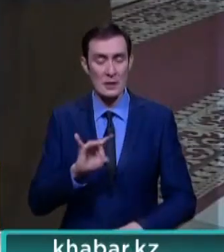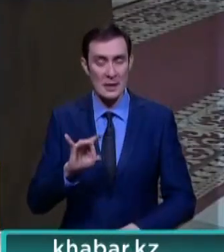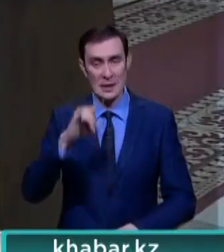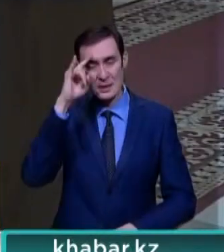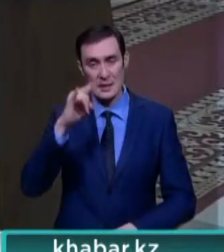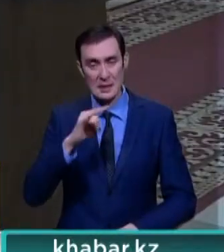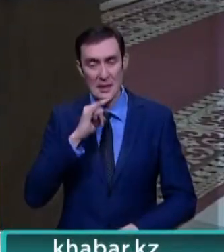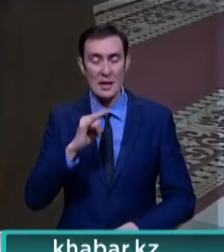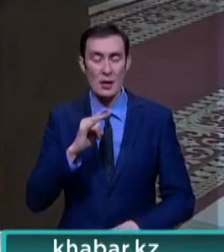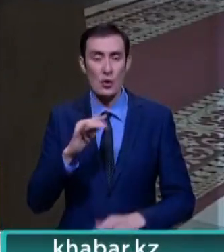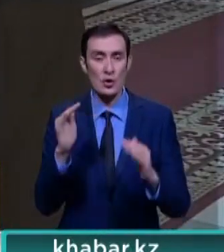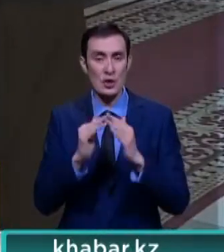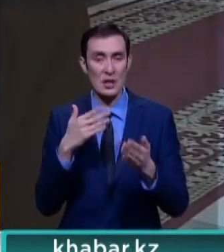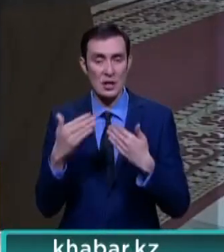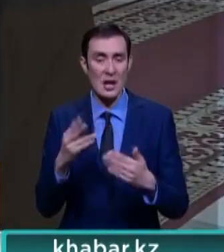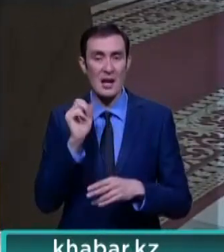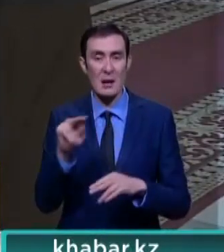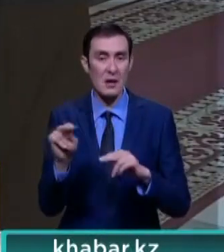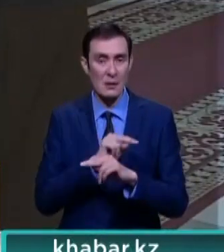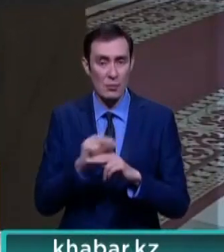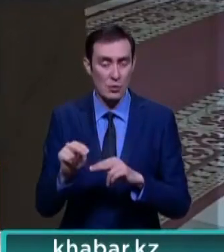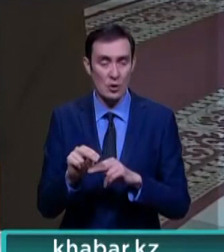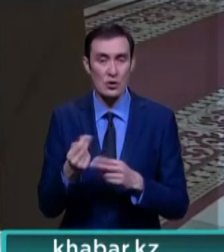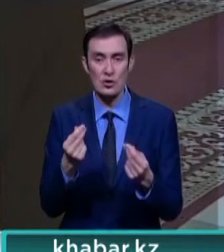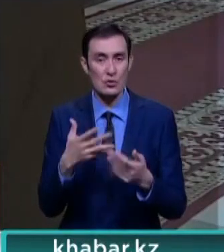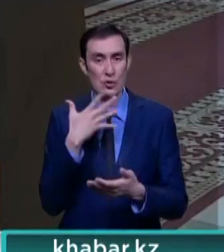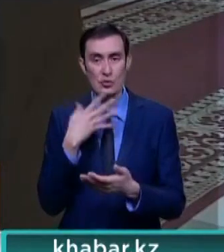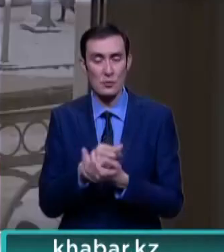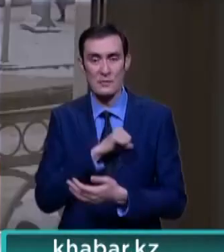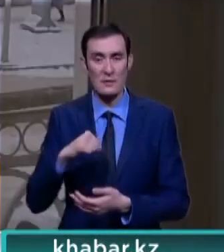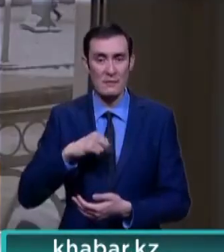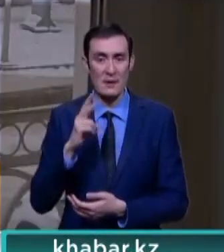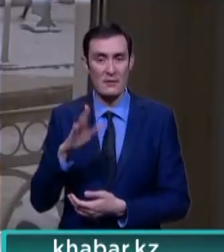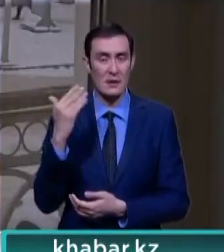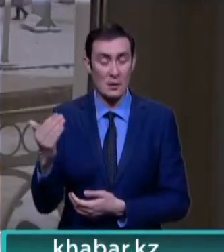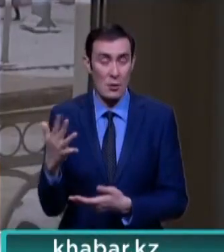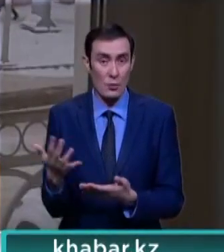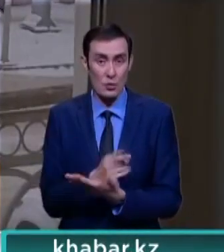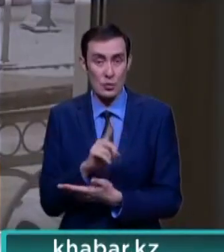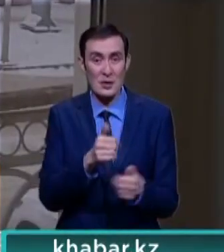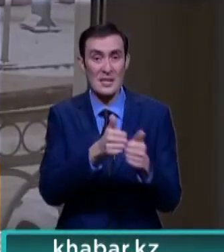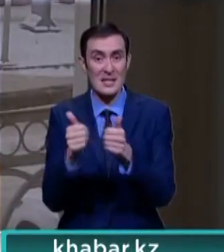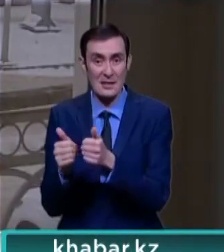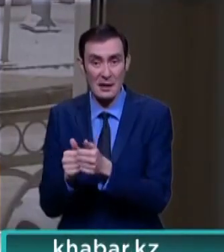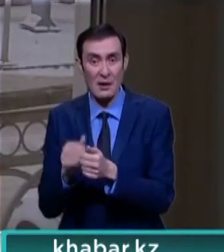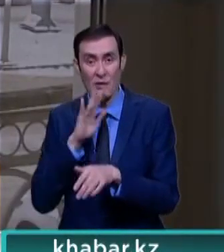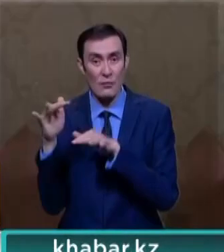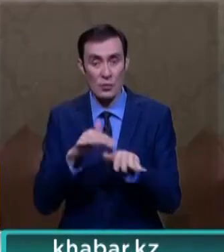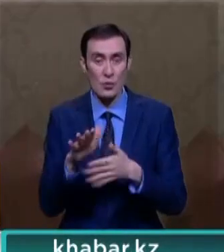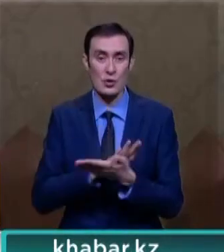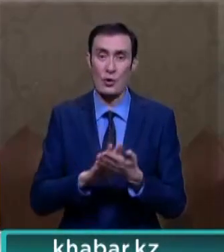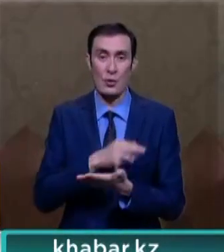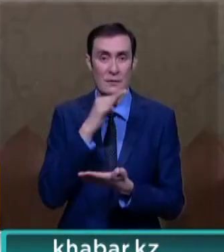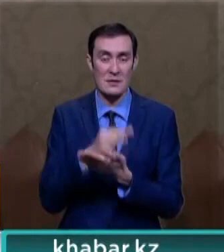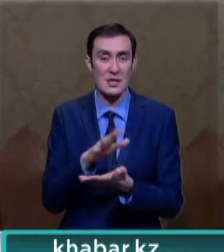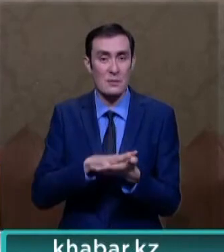о жилищных отношениях, капитальный ремонт проводится за счет собственников квартир. Получается, что соседи залили, но никакой